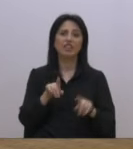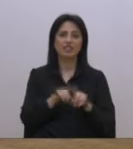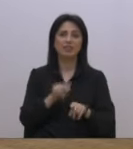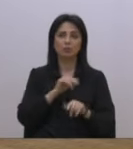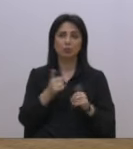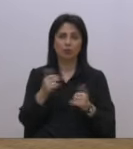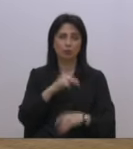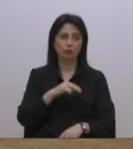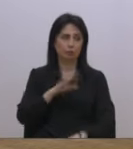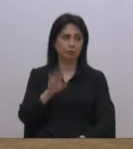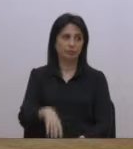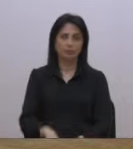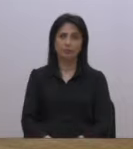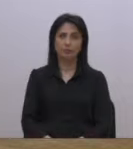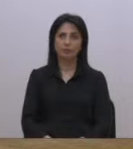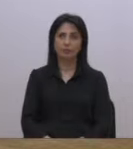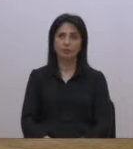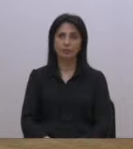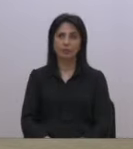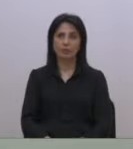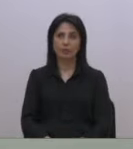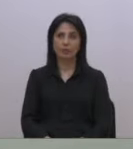იმუშაოს, როგორც ახლა მუშაობს. მადლობა.